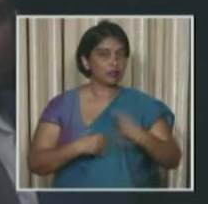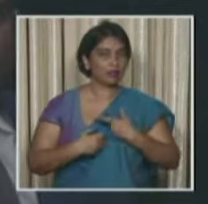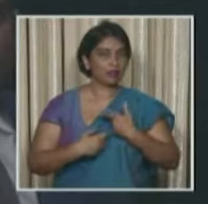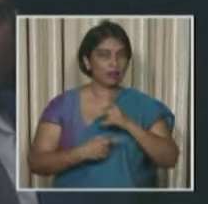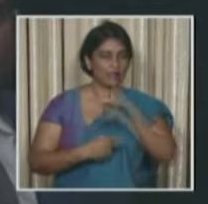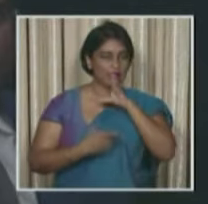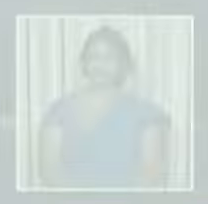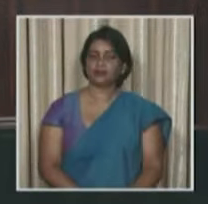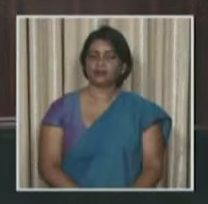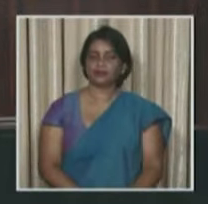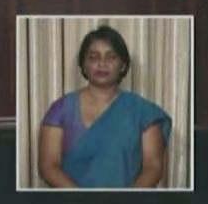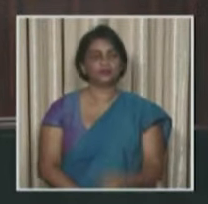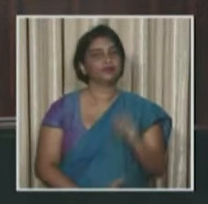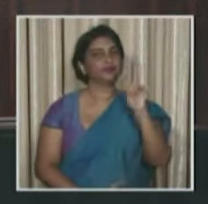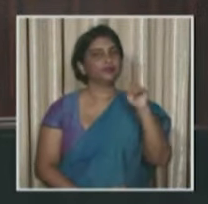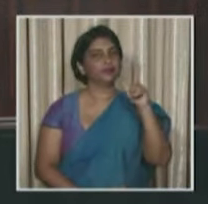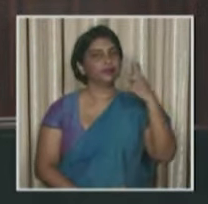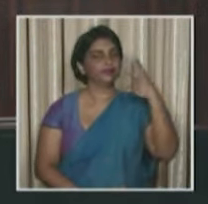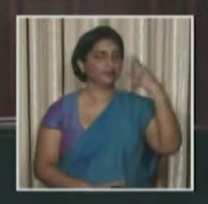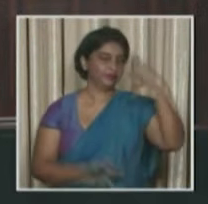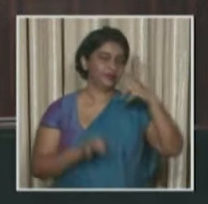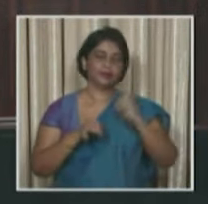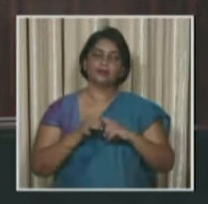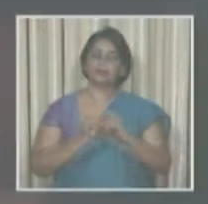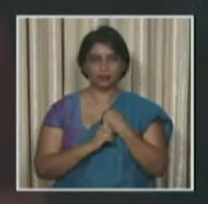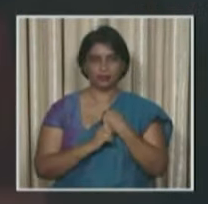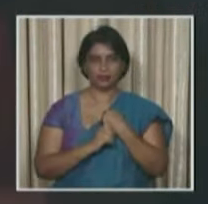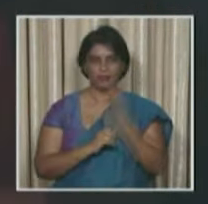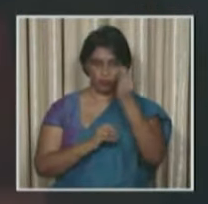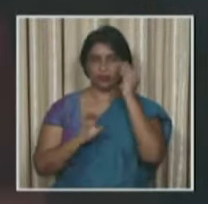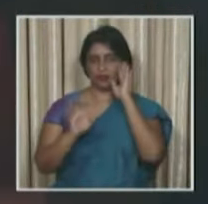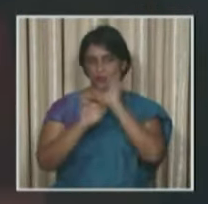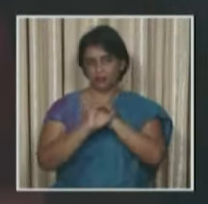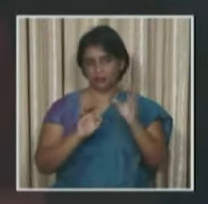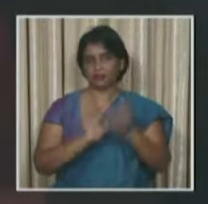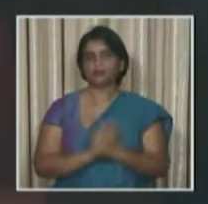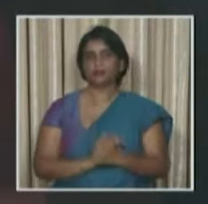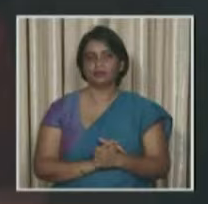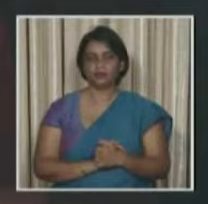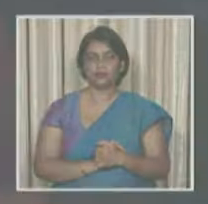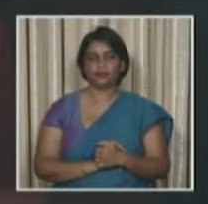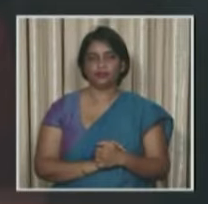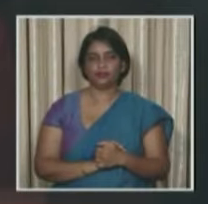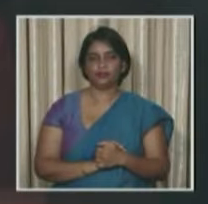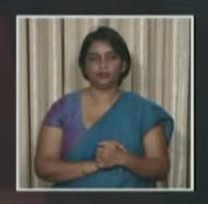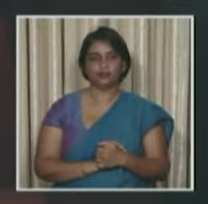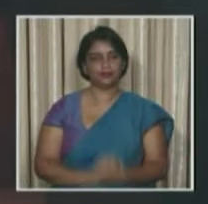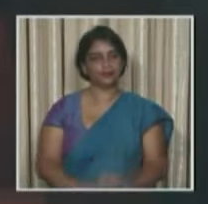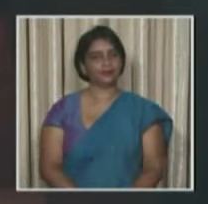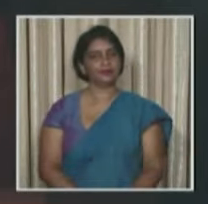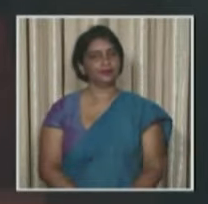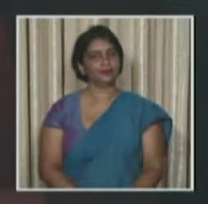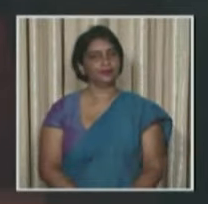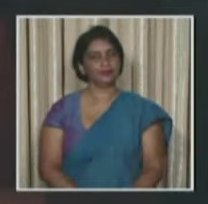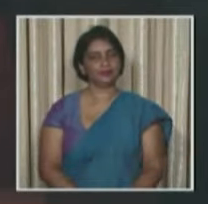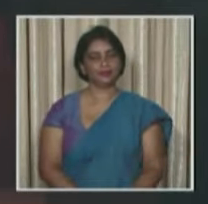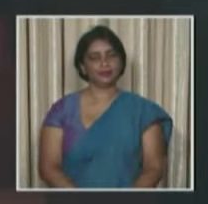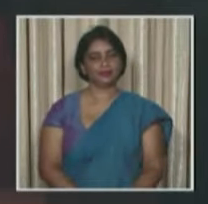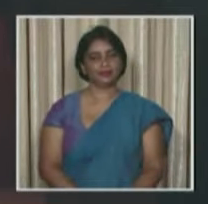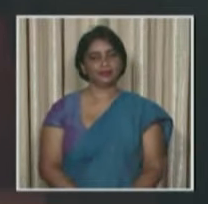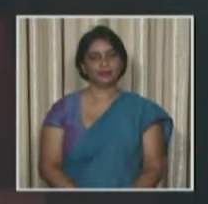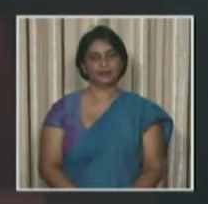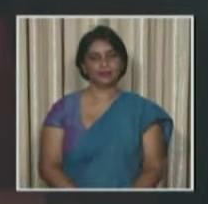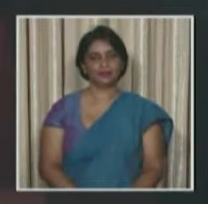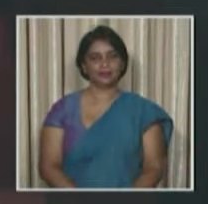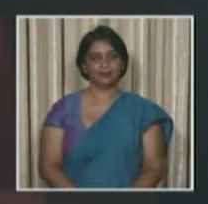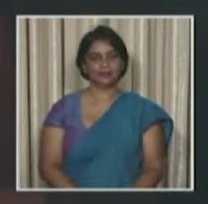හදාගන්න හදනවා වහගන්න හදනවා. මට පොඩි ප්‍රකාශයක් කරන්න තියෙනවා. නජච්ඡා වසලෝ හෝති නජච්ඡා හෝති බ්‍රාහ්මනෝ